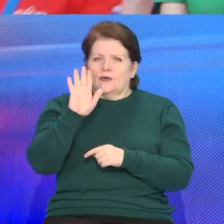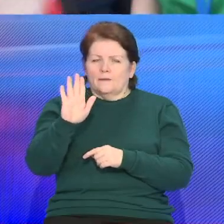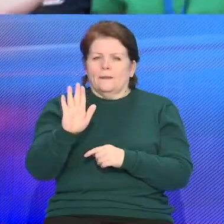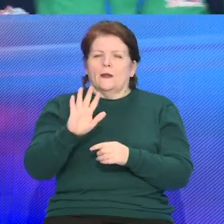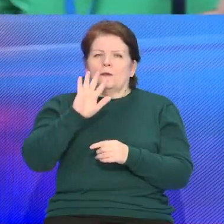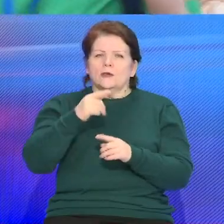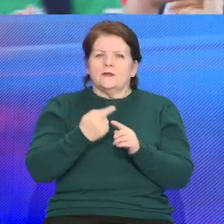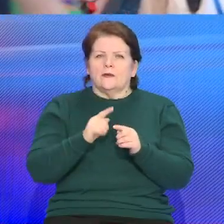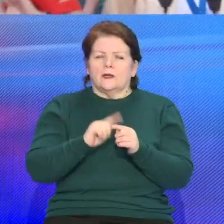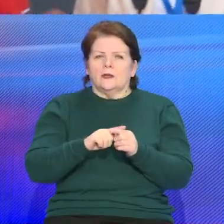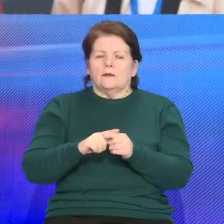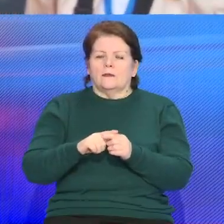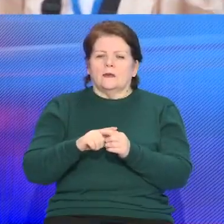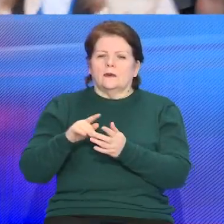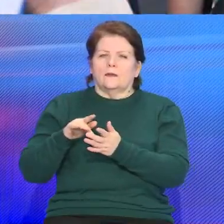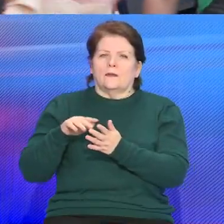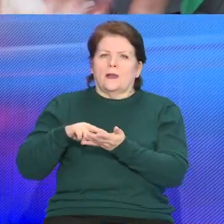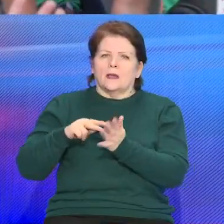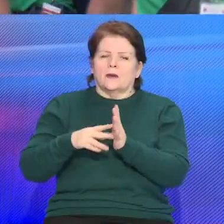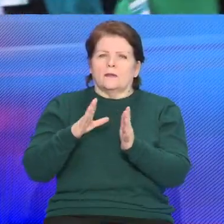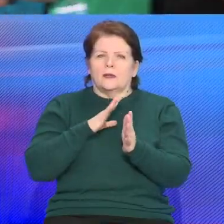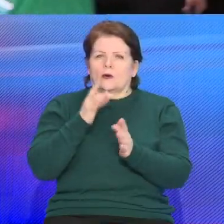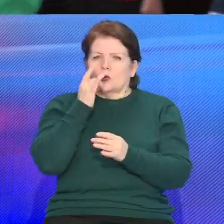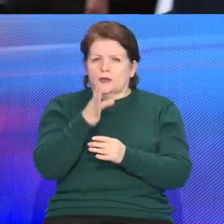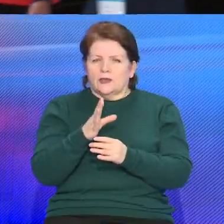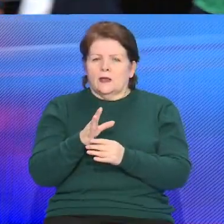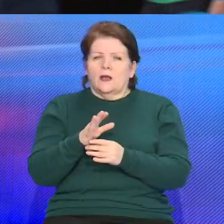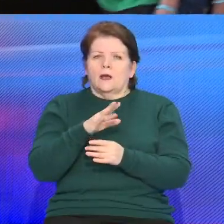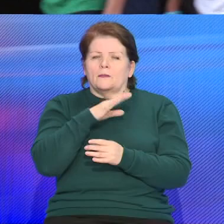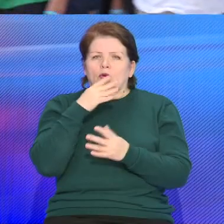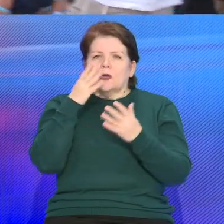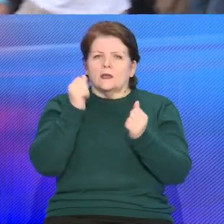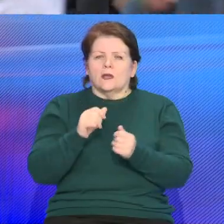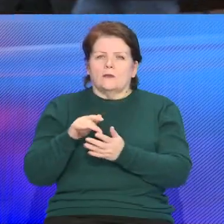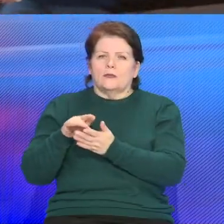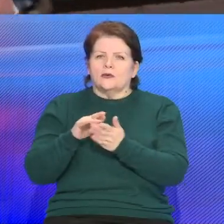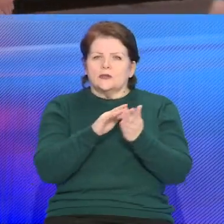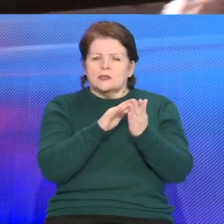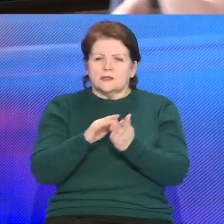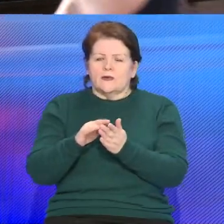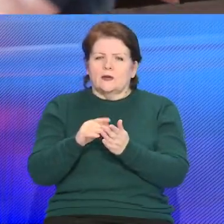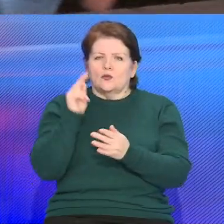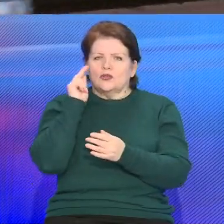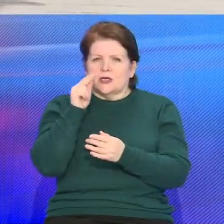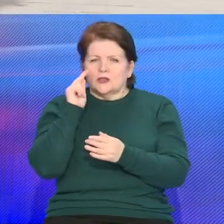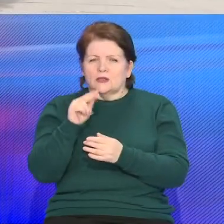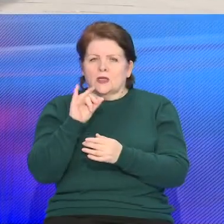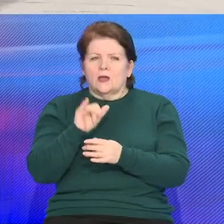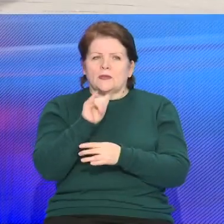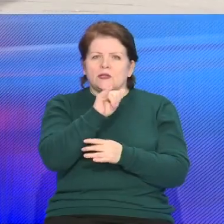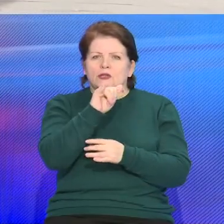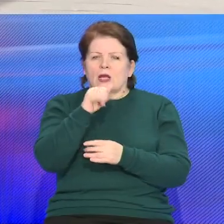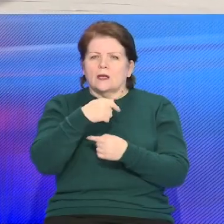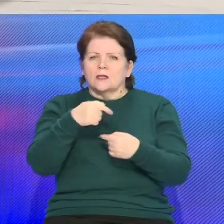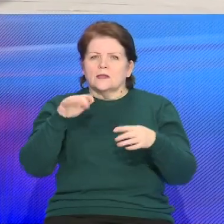іх маршруце быў Гродна. У час шматдзённага падарожжа па гарадах Беларусі і Расіі школьнікі наведвалі месцы, якія сведчаць